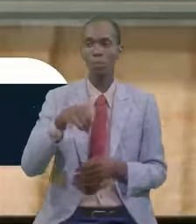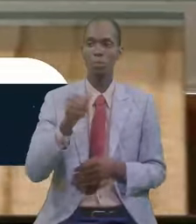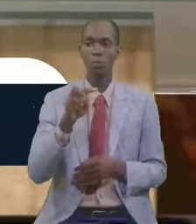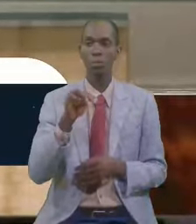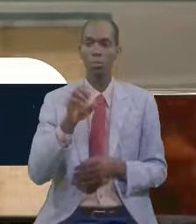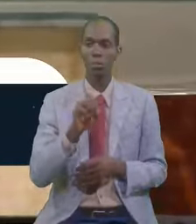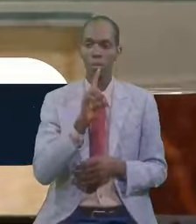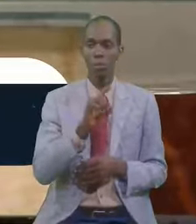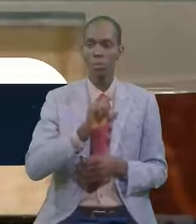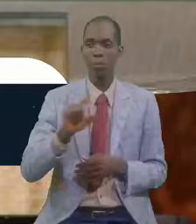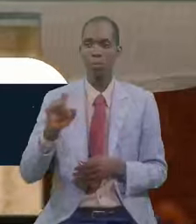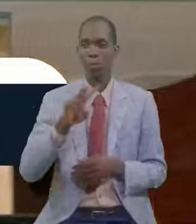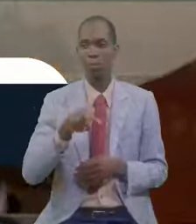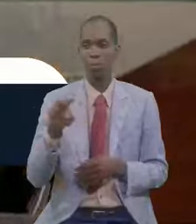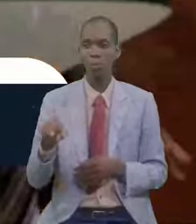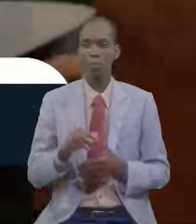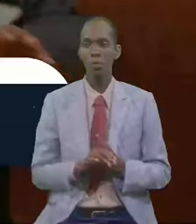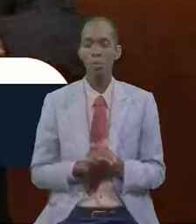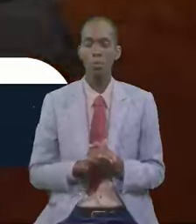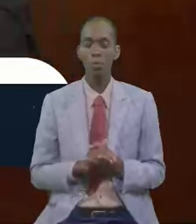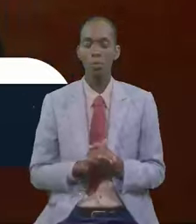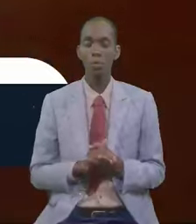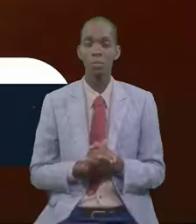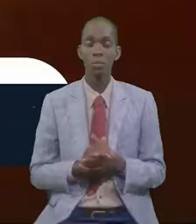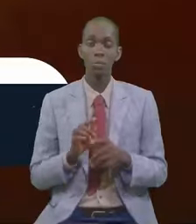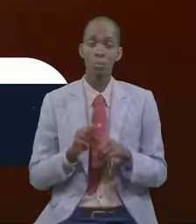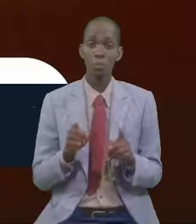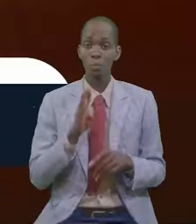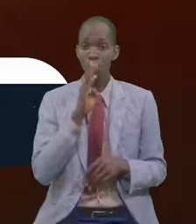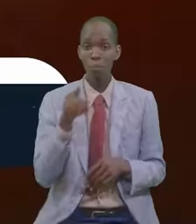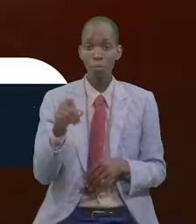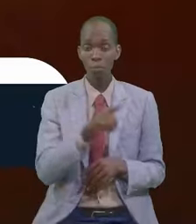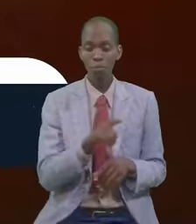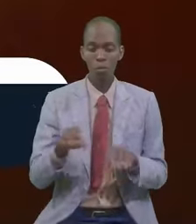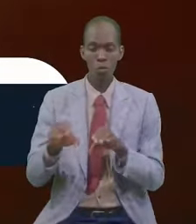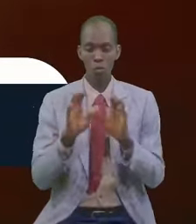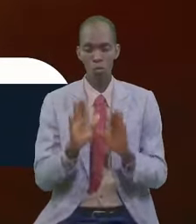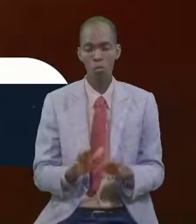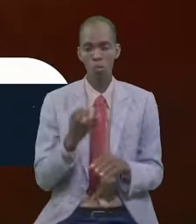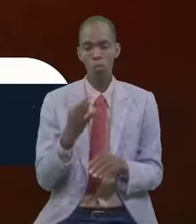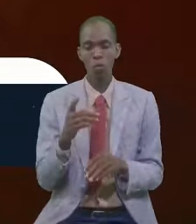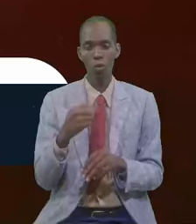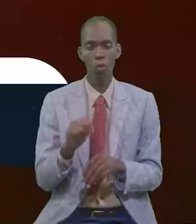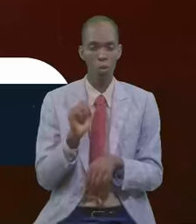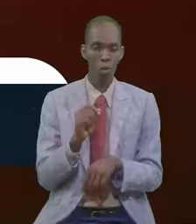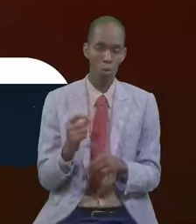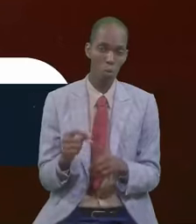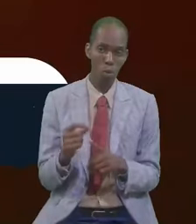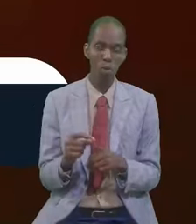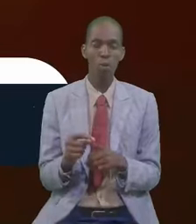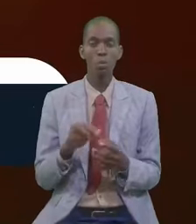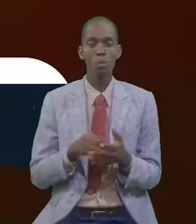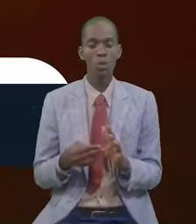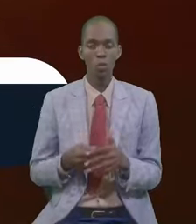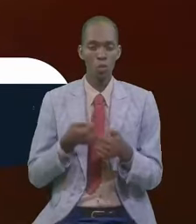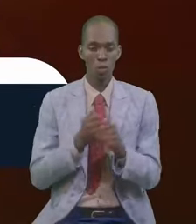1, verset 22. Mettez en pratique la parole et ne vous bornez